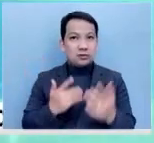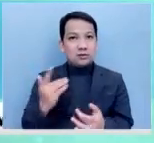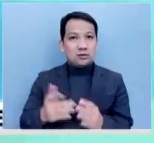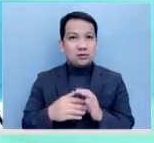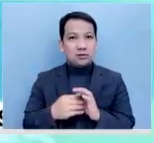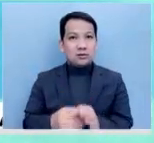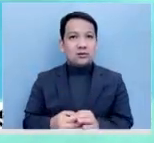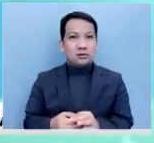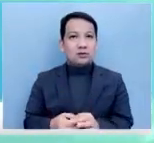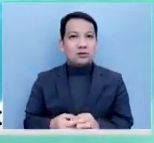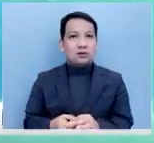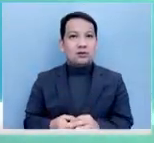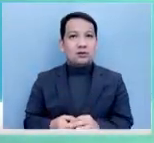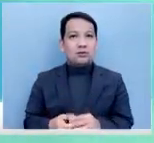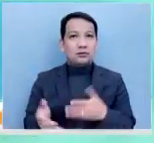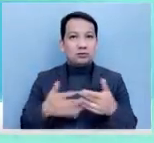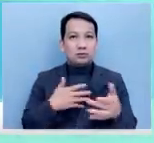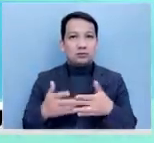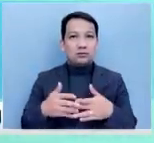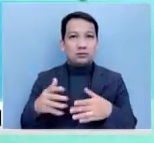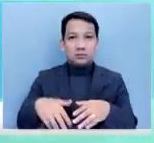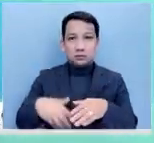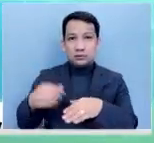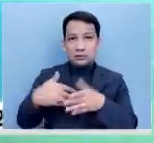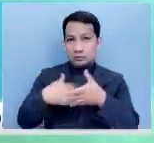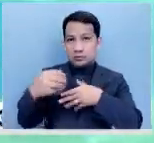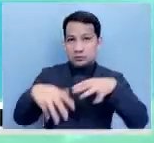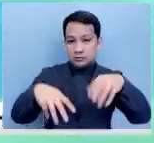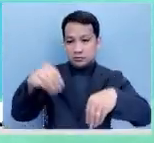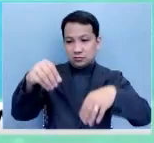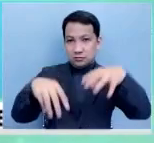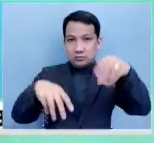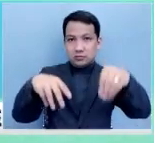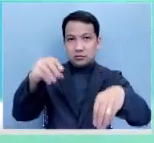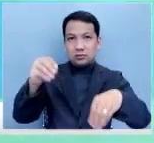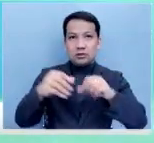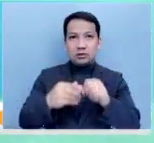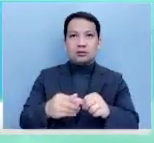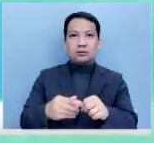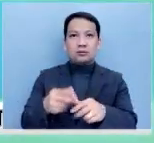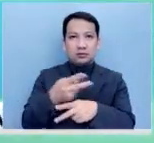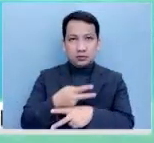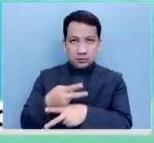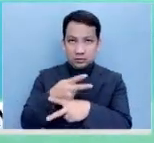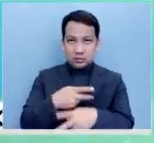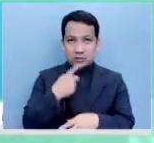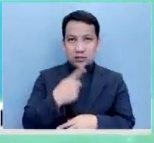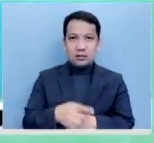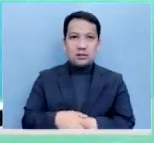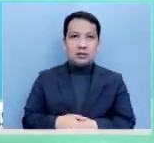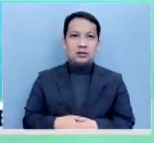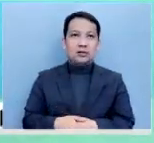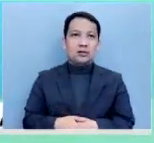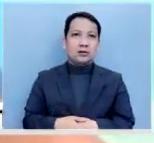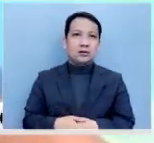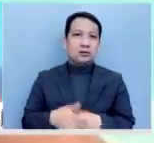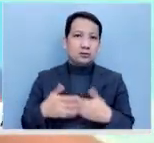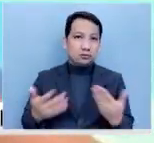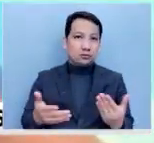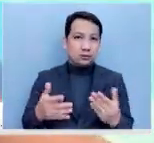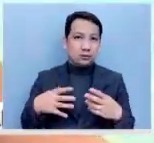maligo sa dagat kahit naglalabasan ang mga dikya. Anila, nag-iingat naman daw sila. Hindi ngayon, wala kaming